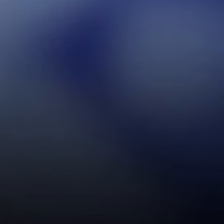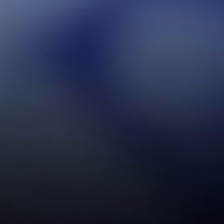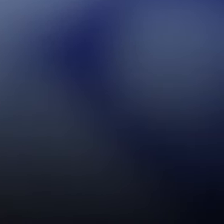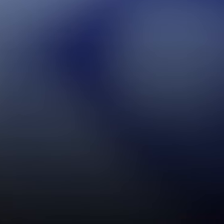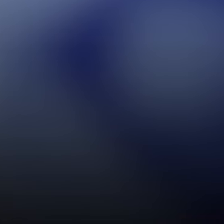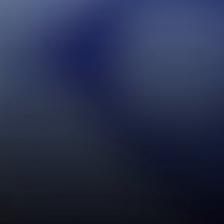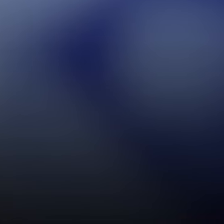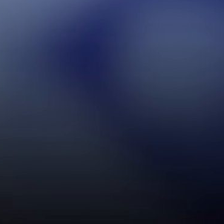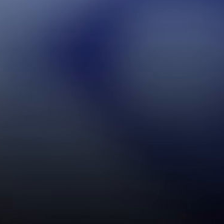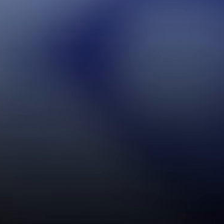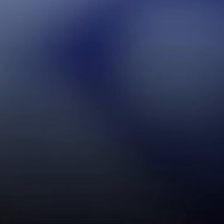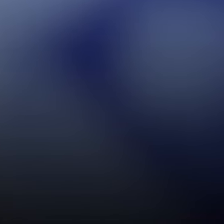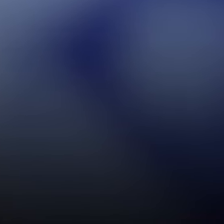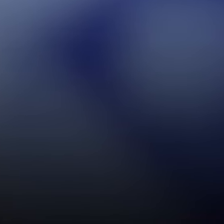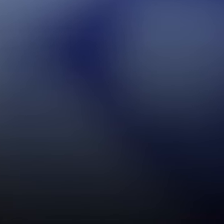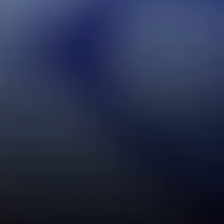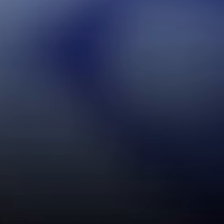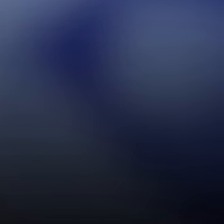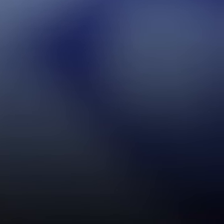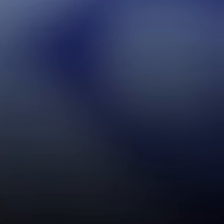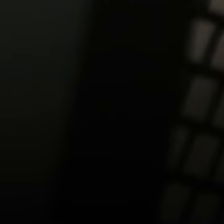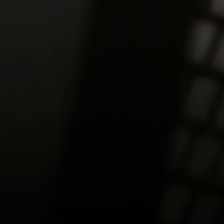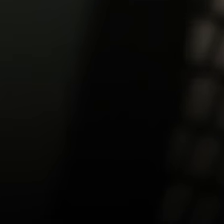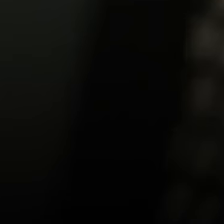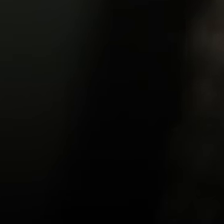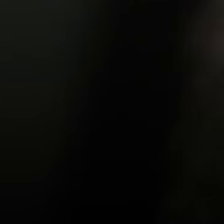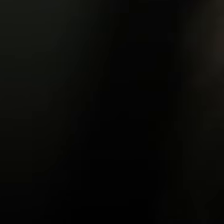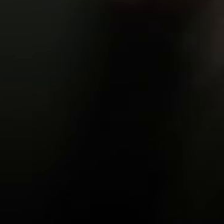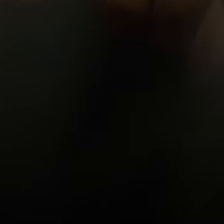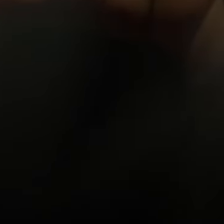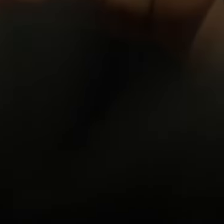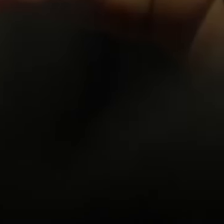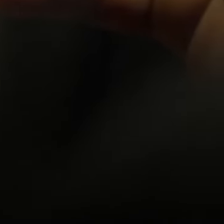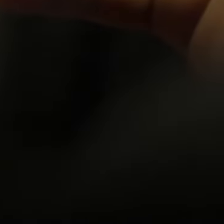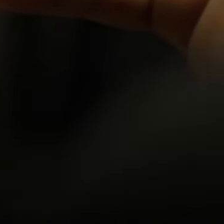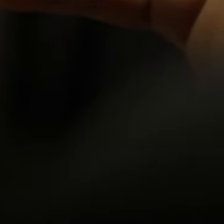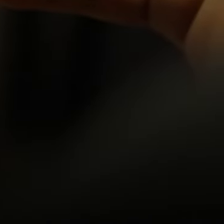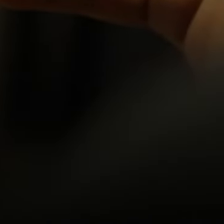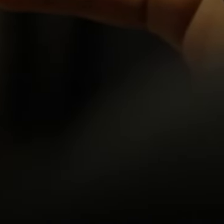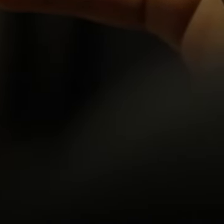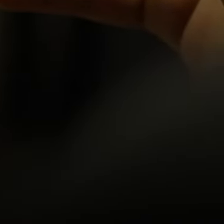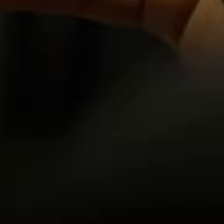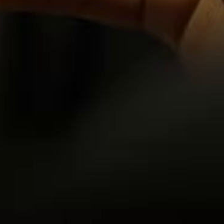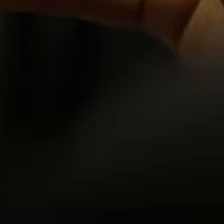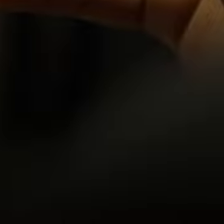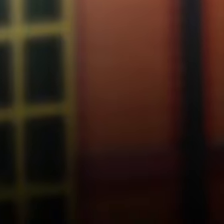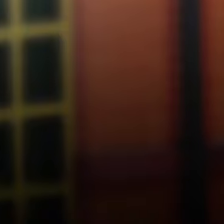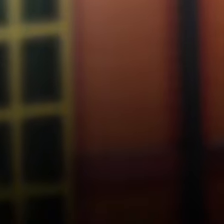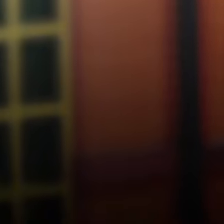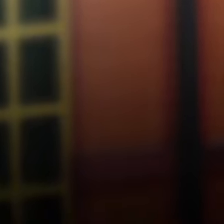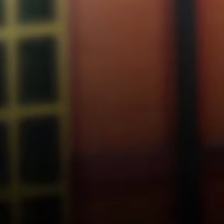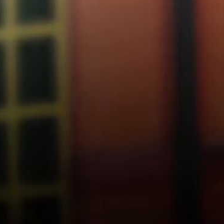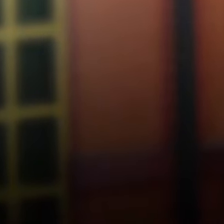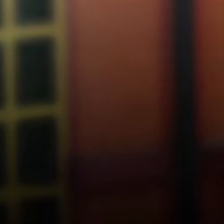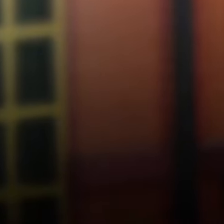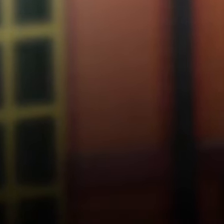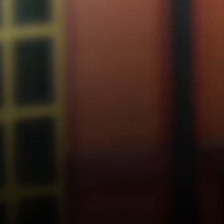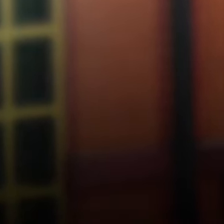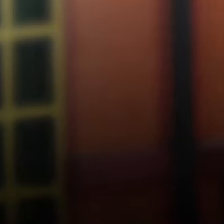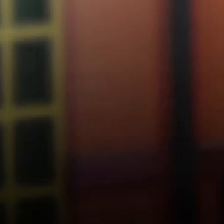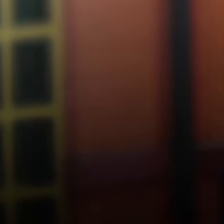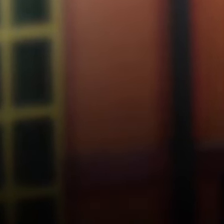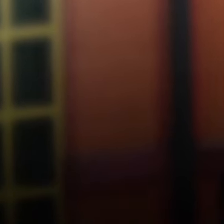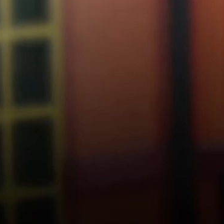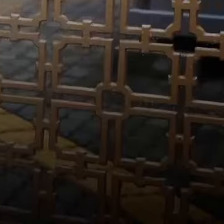공간 안에서 성폭력을 당한 거잖아요. 이 일을 어디에도 말하지 못했습니다. 그때 학교의